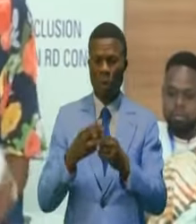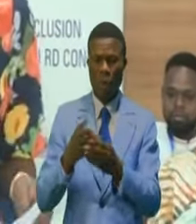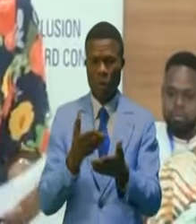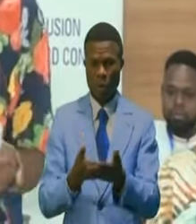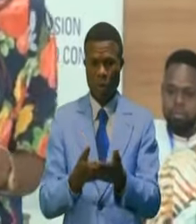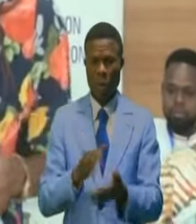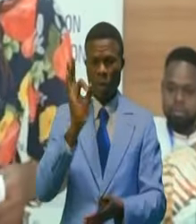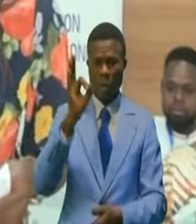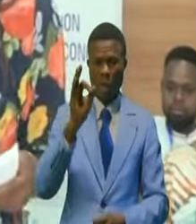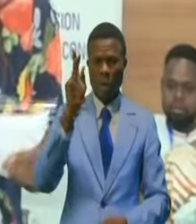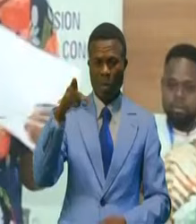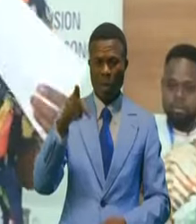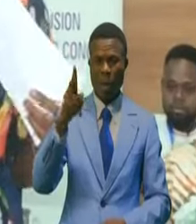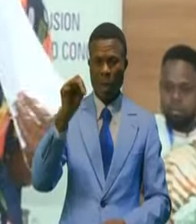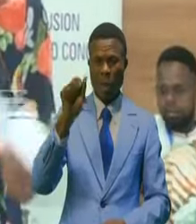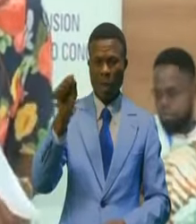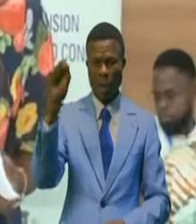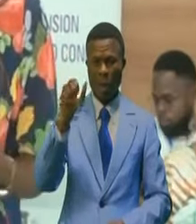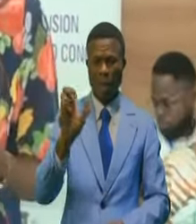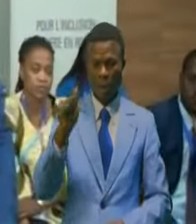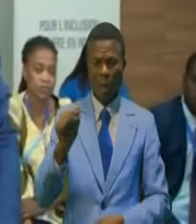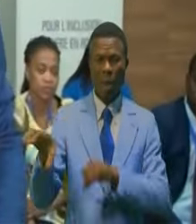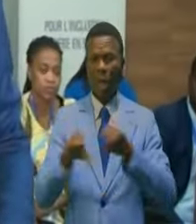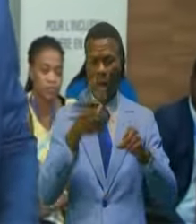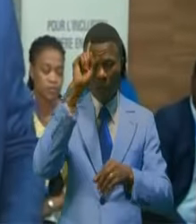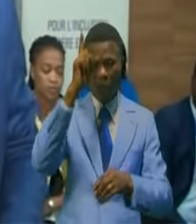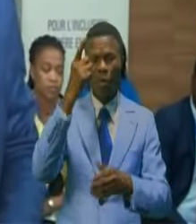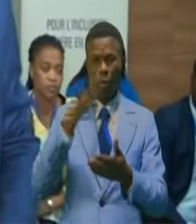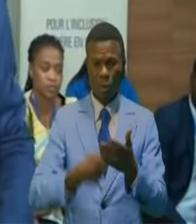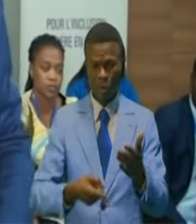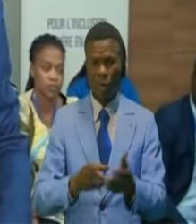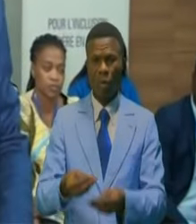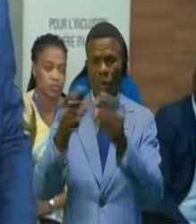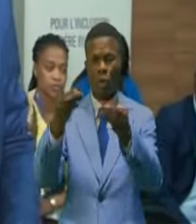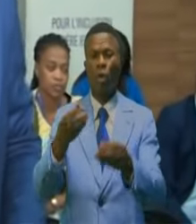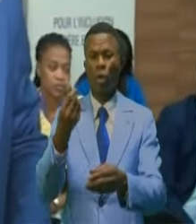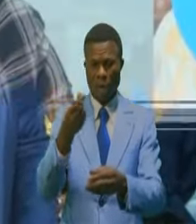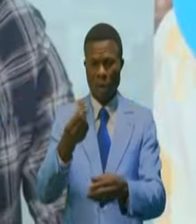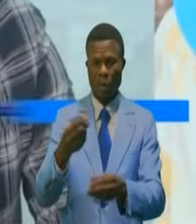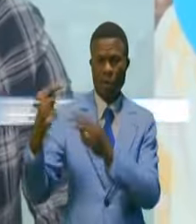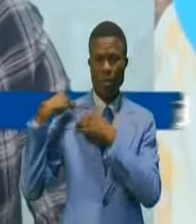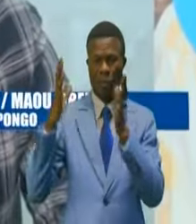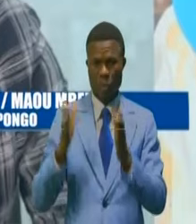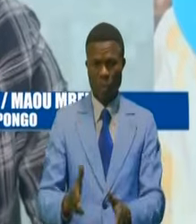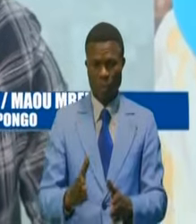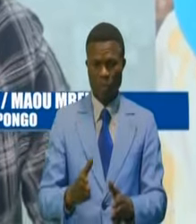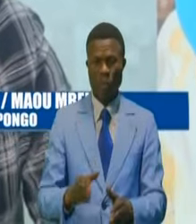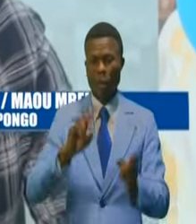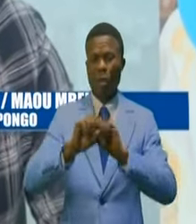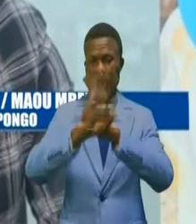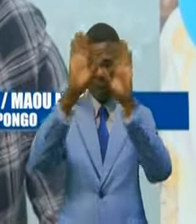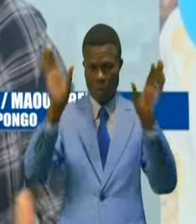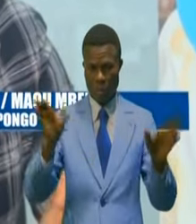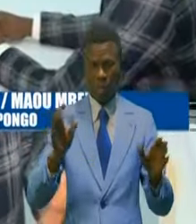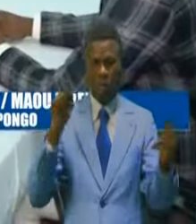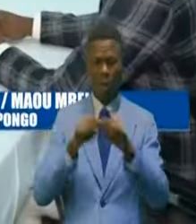Le FPMSA a comme activité principale l'octroi des crédits. La responsabilité et la transparence envers